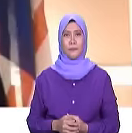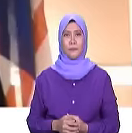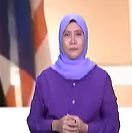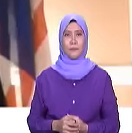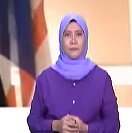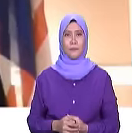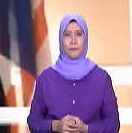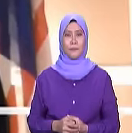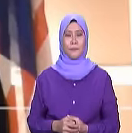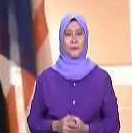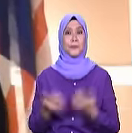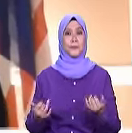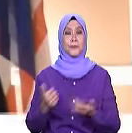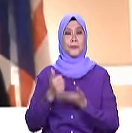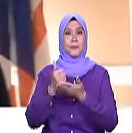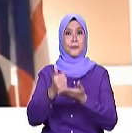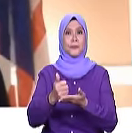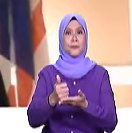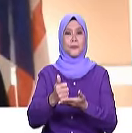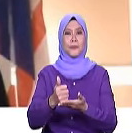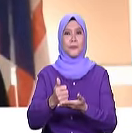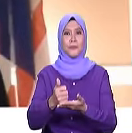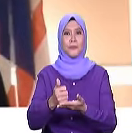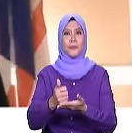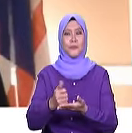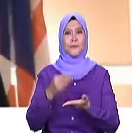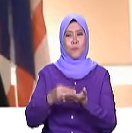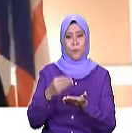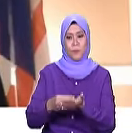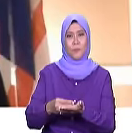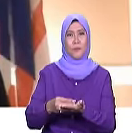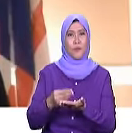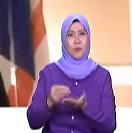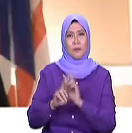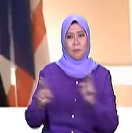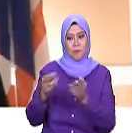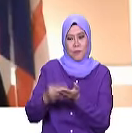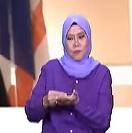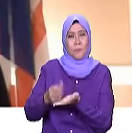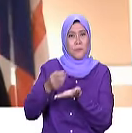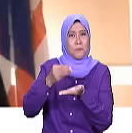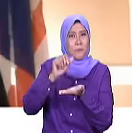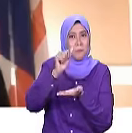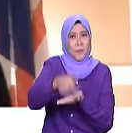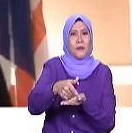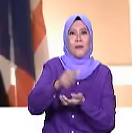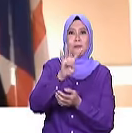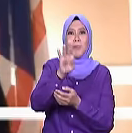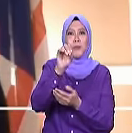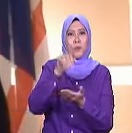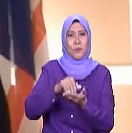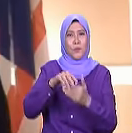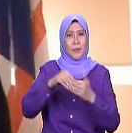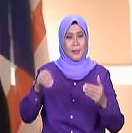Sekarang ini kita bantu dengan perbelanjaan mereka sebanyak RM40,000 kepada semua. Dan insyaAllah